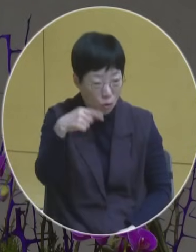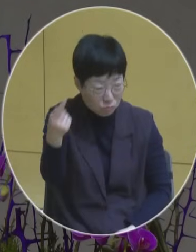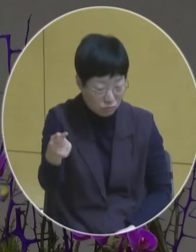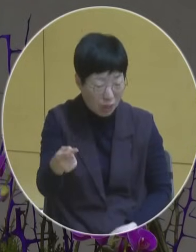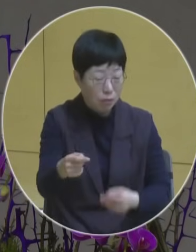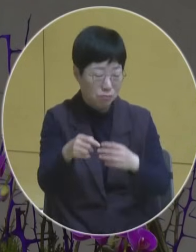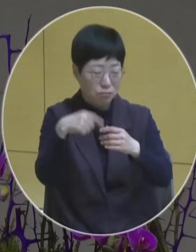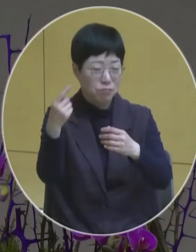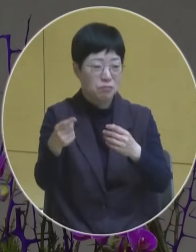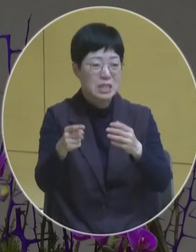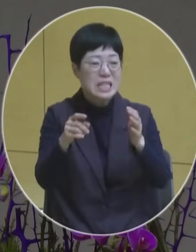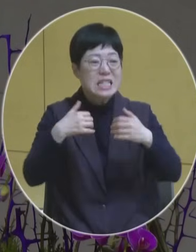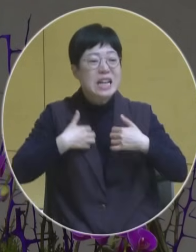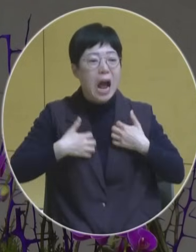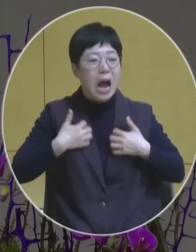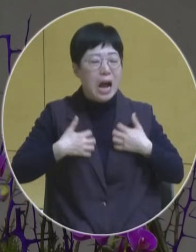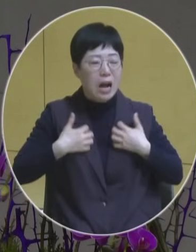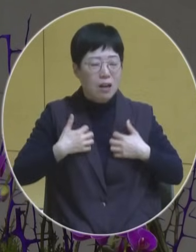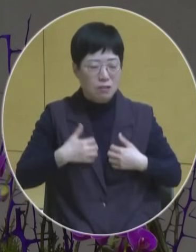여러분 희락.